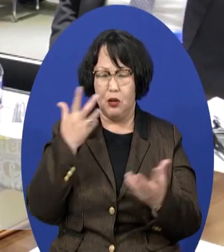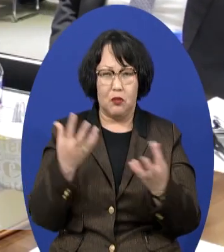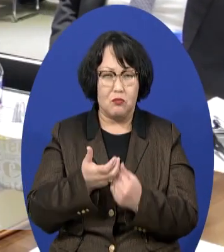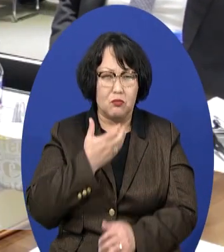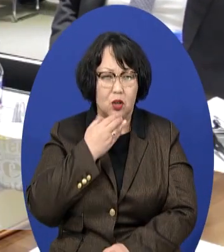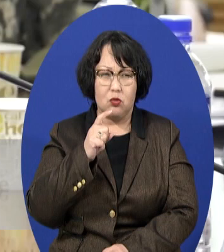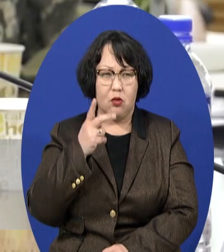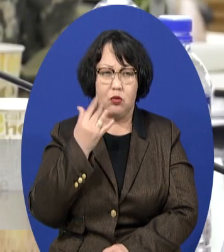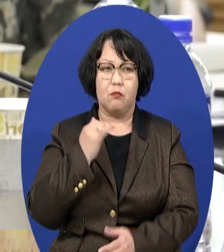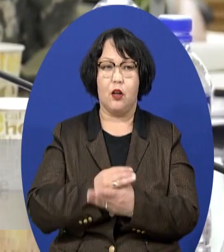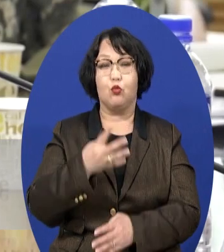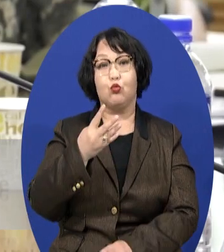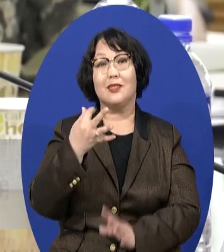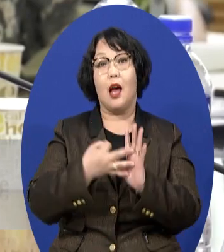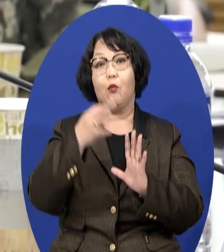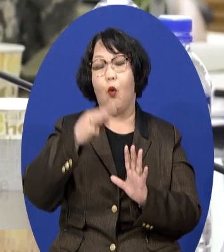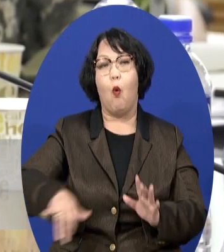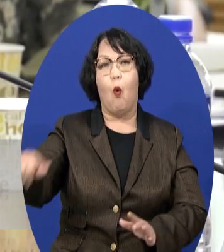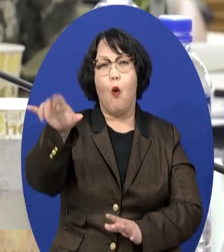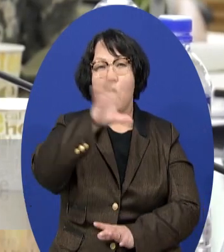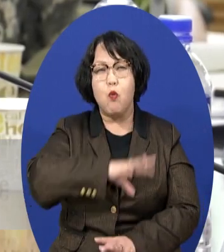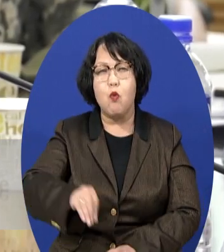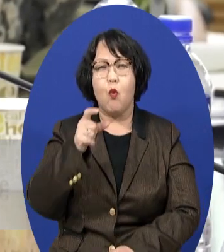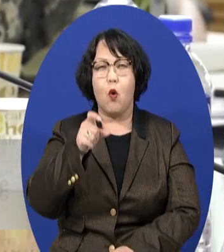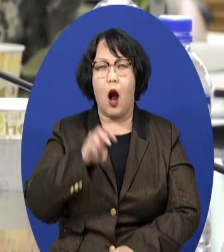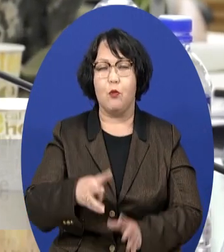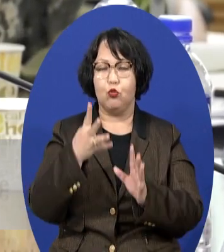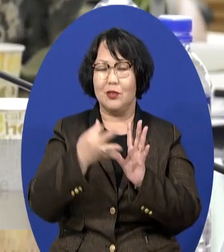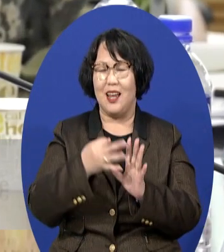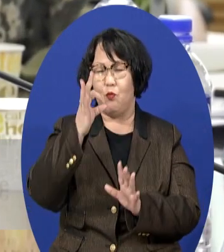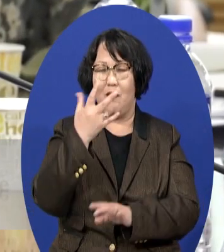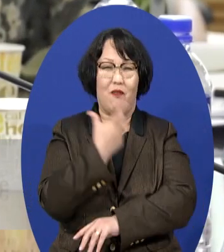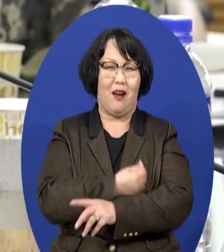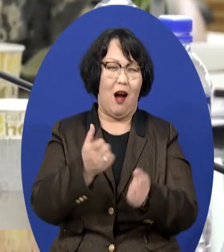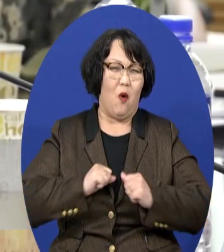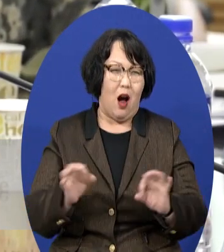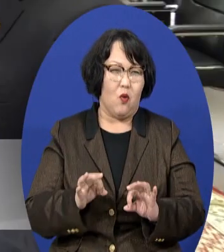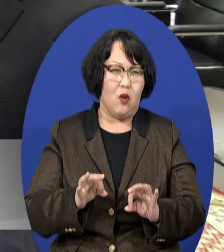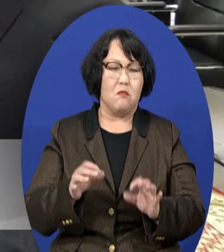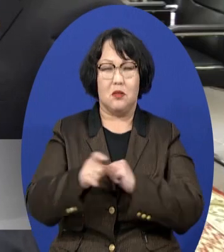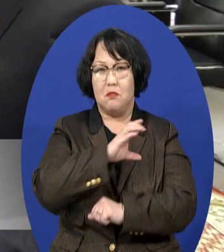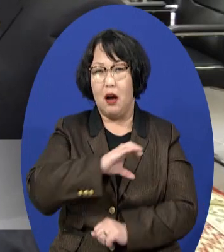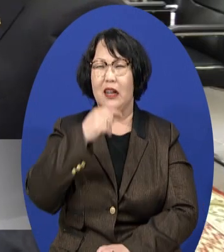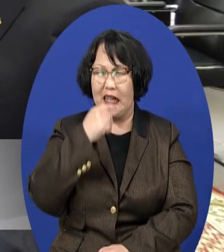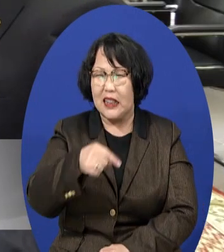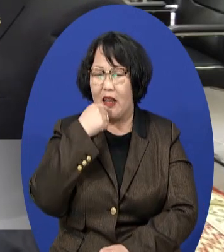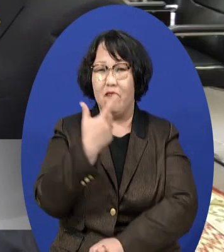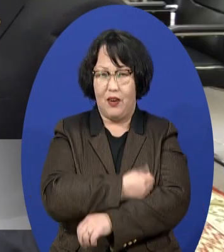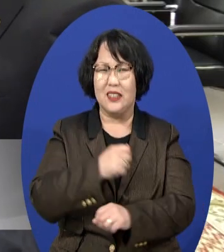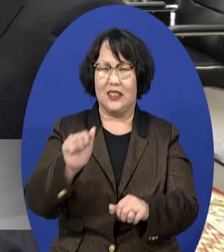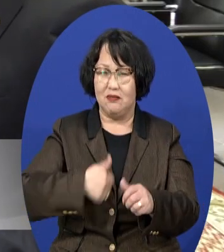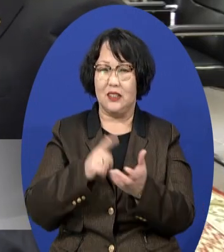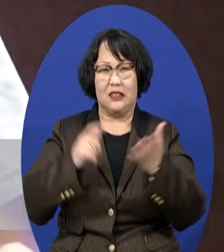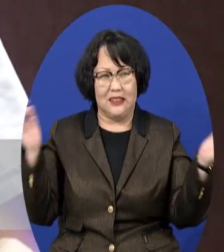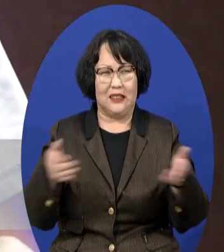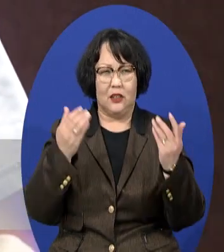огт вакцинд хамрагдаагүй байна. Тиймээс иргэдийг идэвхтэй дархлаажуулалтанд хамрагдахыг мэрэгжлийн байгууллагууд уриалсаар л байна. Бүрэн вакцинд хамрагдсан